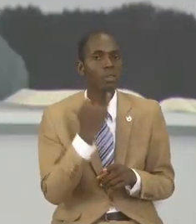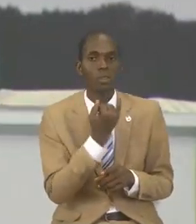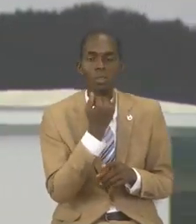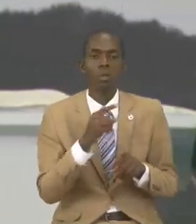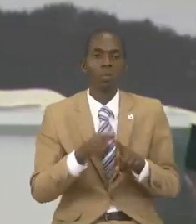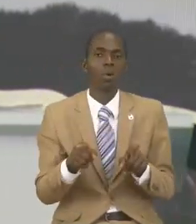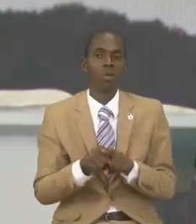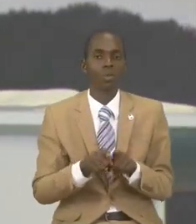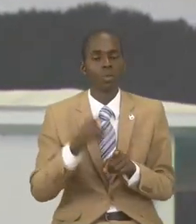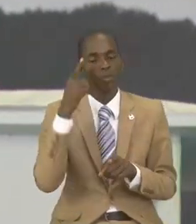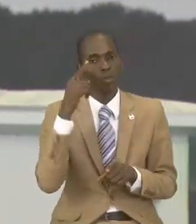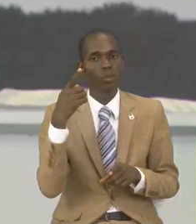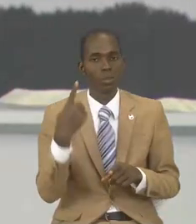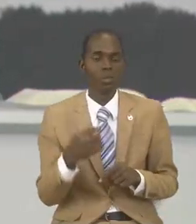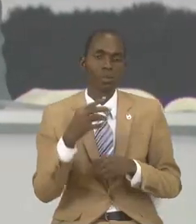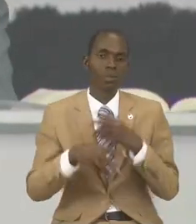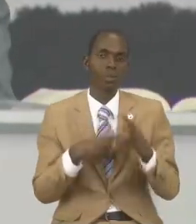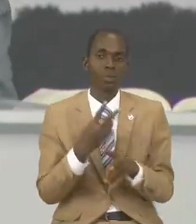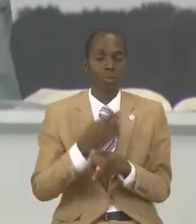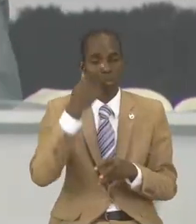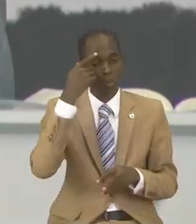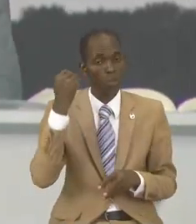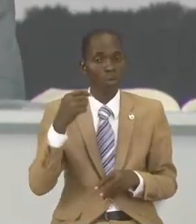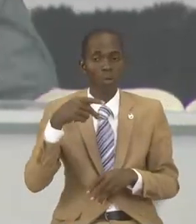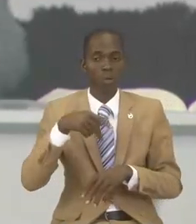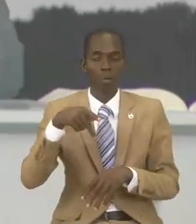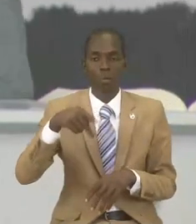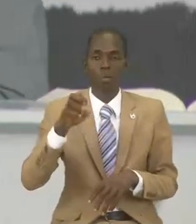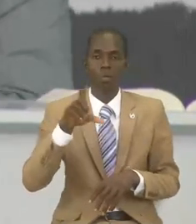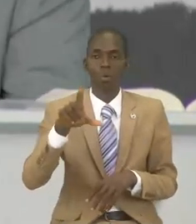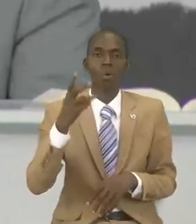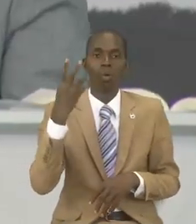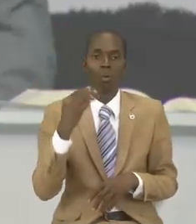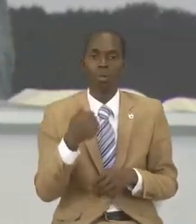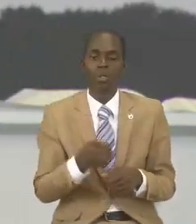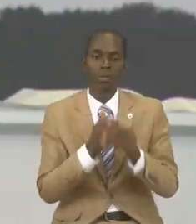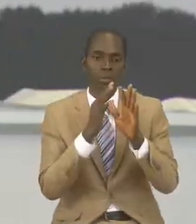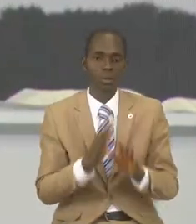pour les païens, parce que Paul était un apôtre des païens.